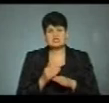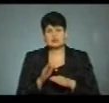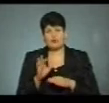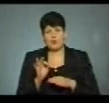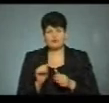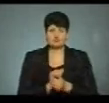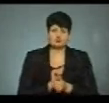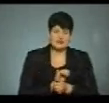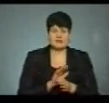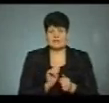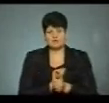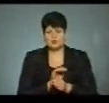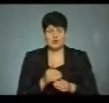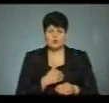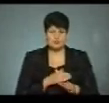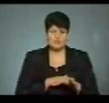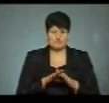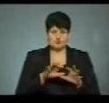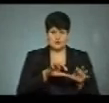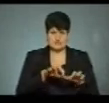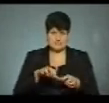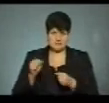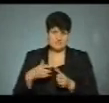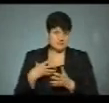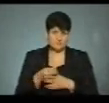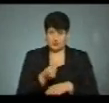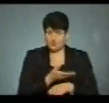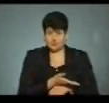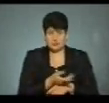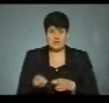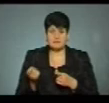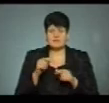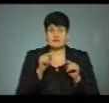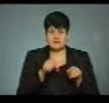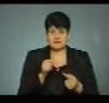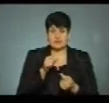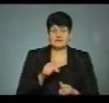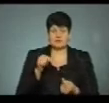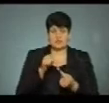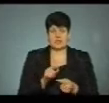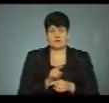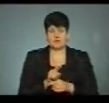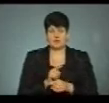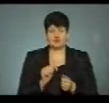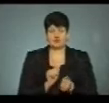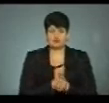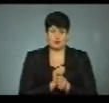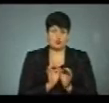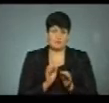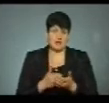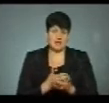якось сушити, не сушити. Хочемо, щоб він його повністю демонтував за власний кошт і привіз нове, яке буде відповідати всім нормам, яке буде сухе в нормальній